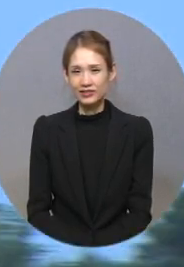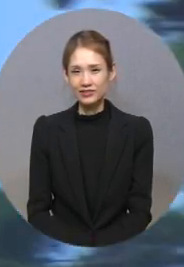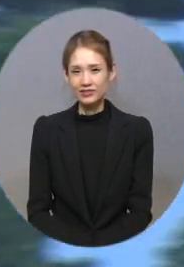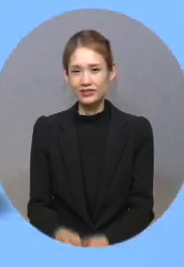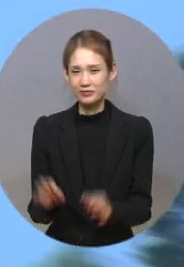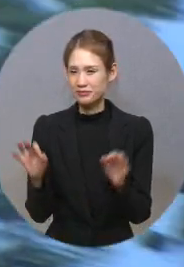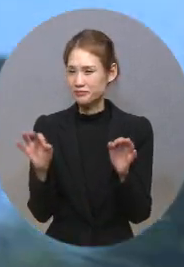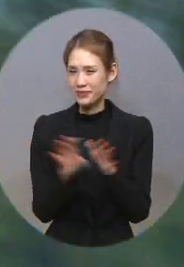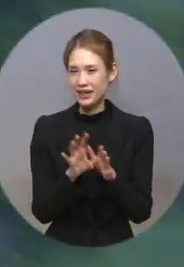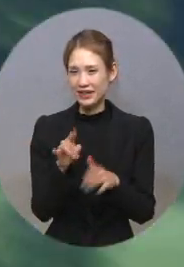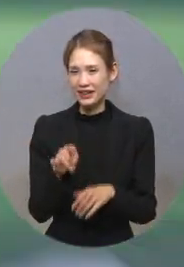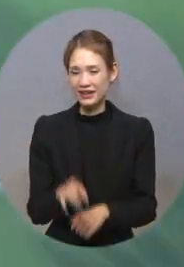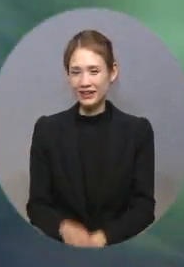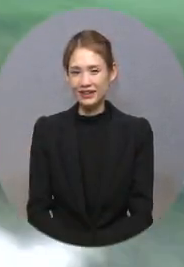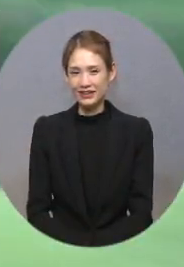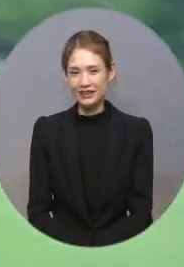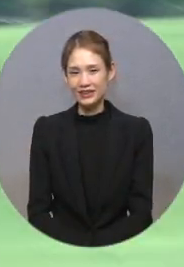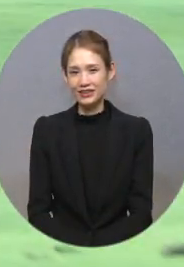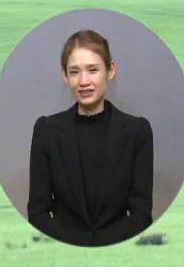말렸다 이거. 같이 가나요?